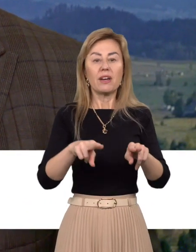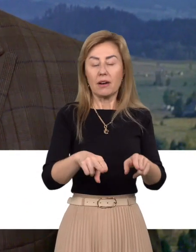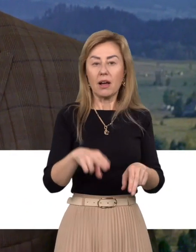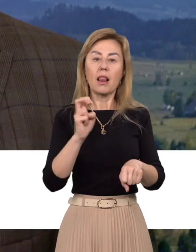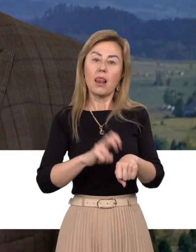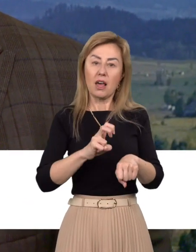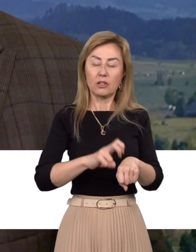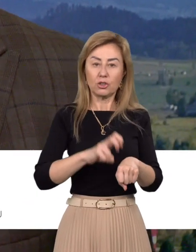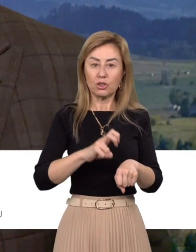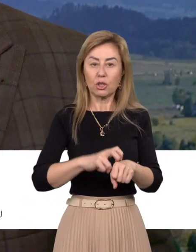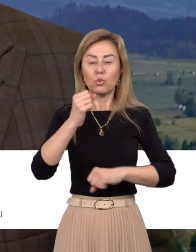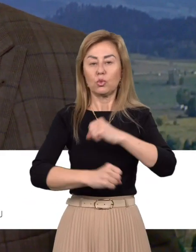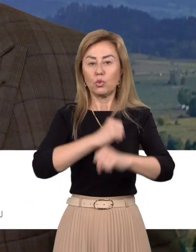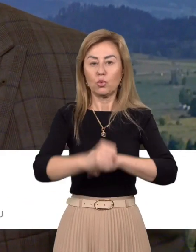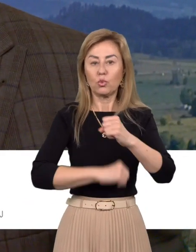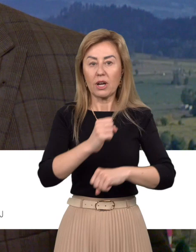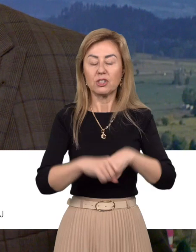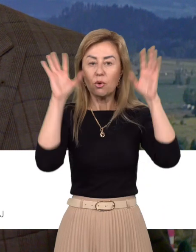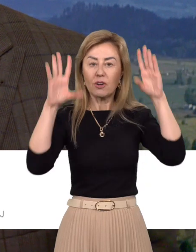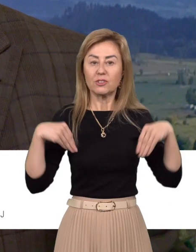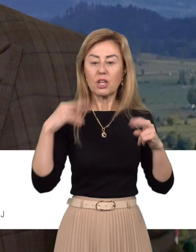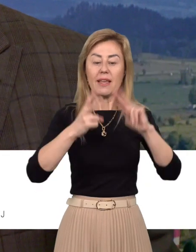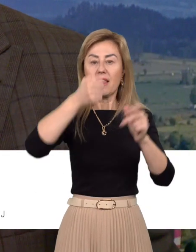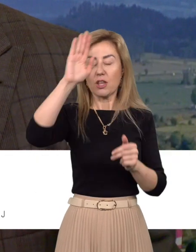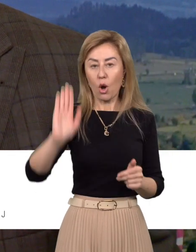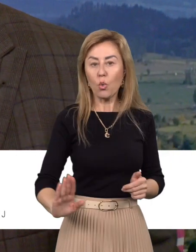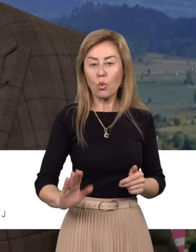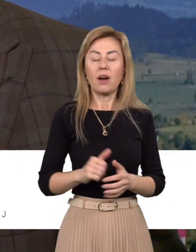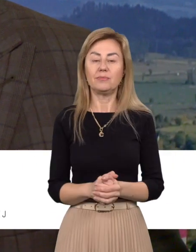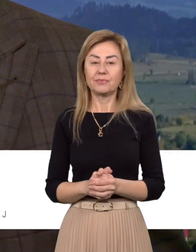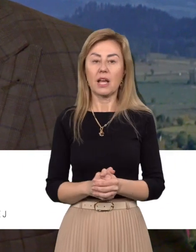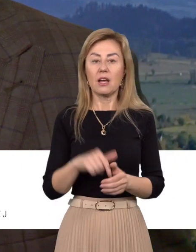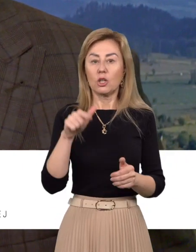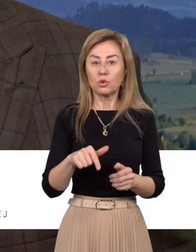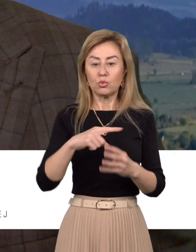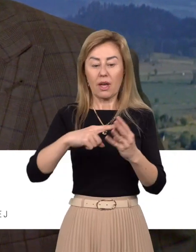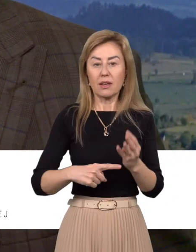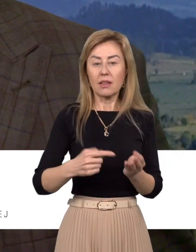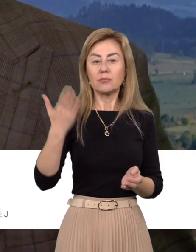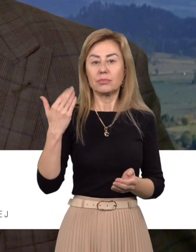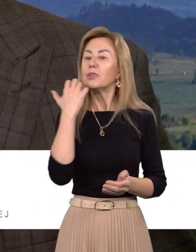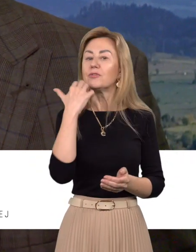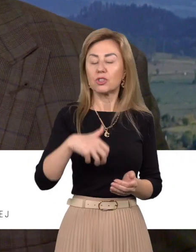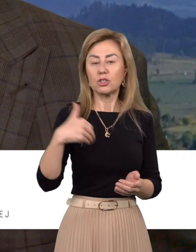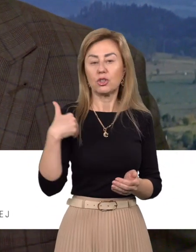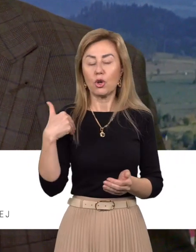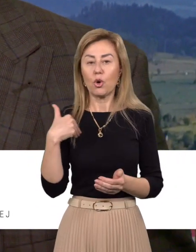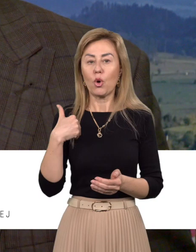onkologicznego funkcjonującego w Wojewódzkim Centrum Szpitalnym Kotliny Jeleniogórskiej. Kilka lat temu oddawaliśmy